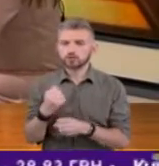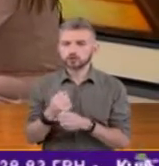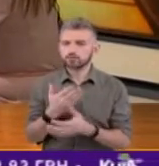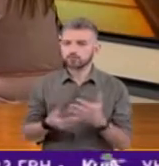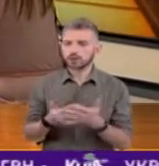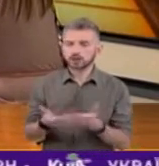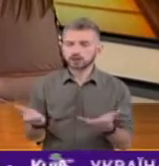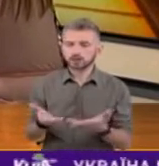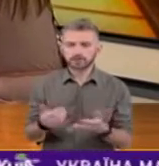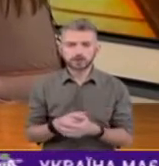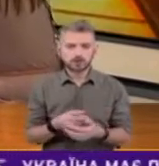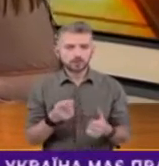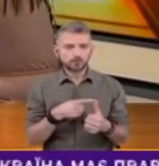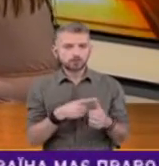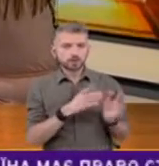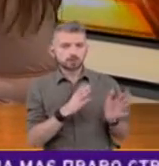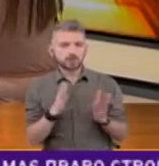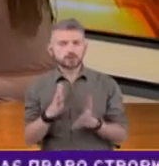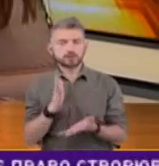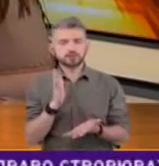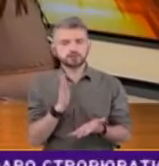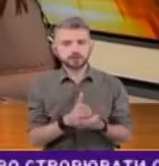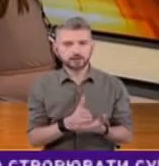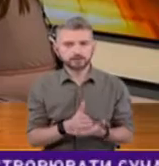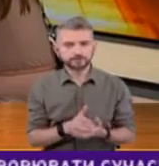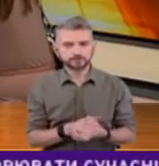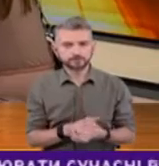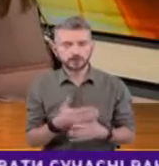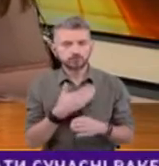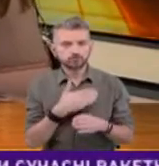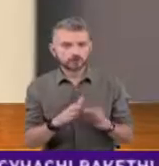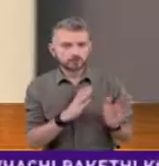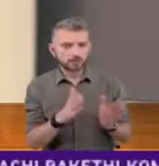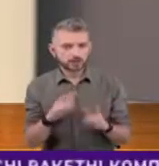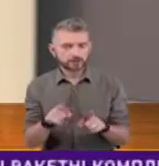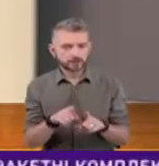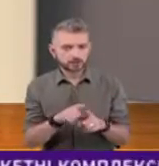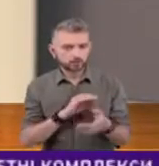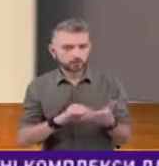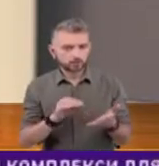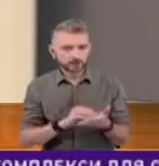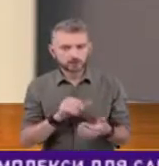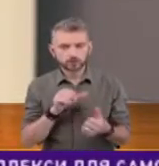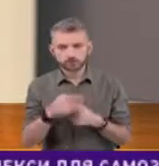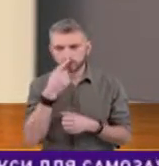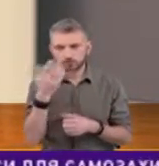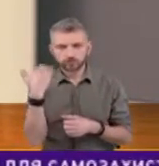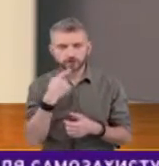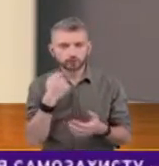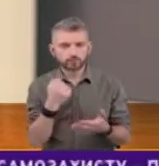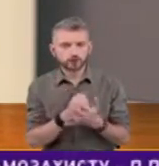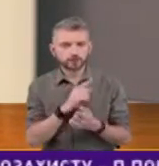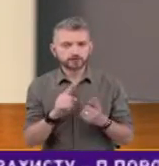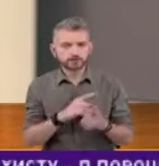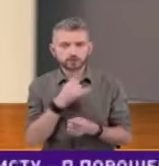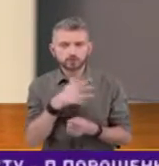діяти? Дивіться, ну, по-перше, механізми є, частина механізмів все-таки прописана. І, зокрема, ми нещодавно навіть ухвалювали зміни,